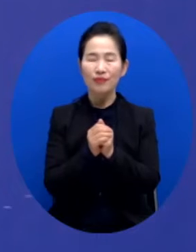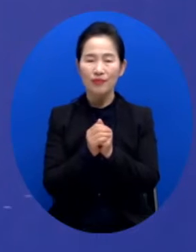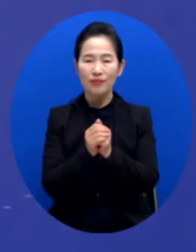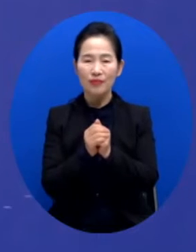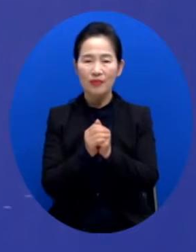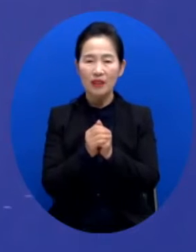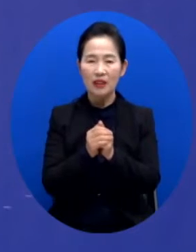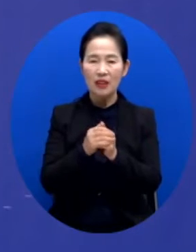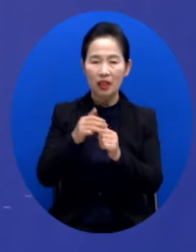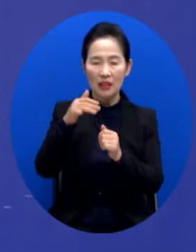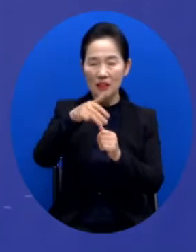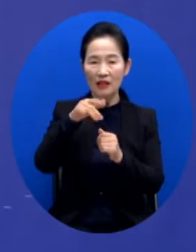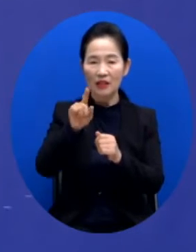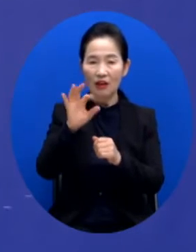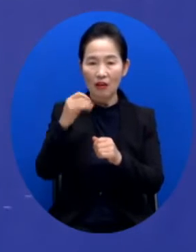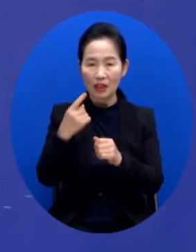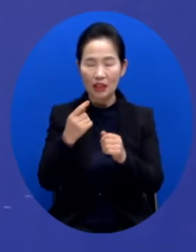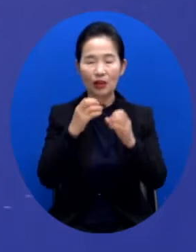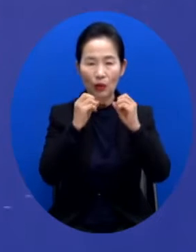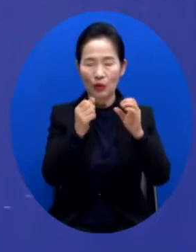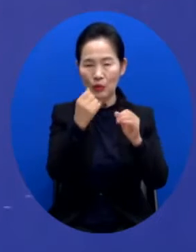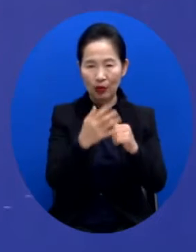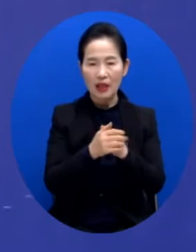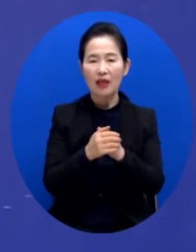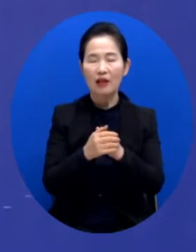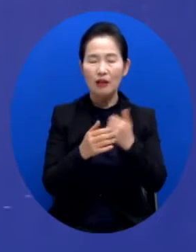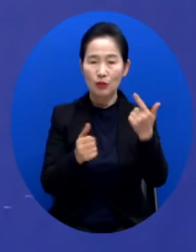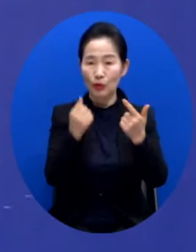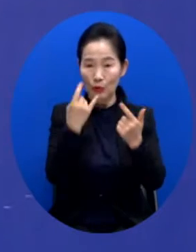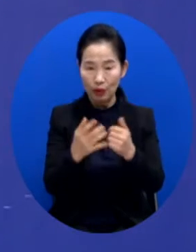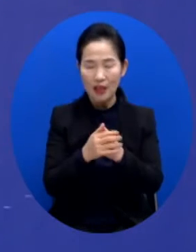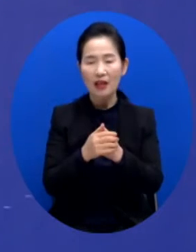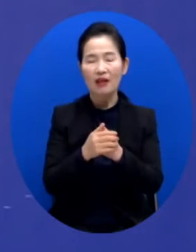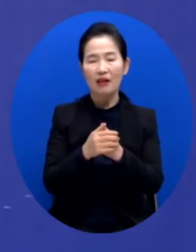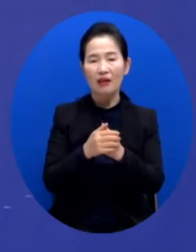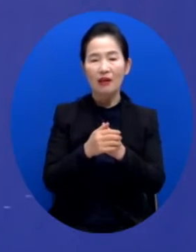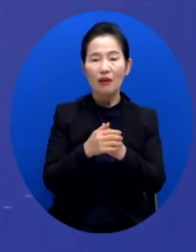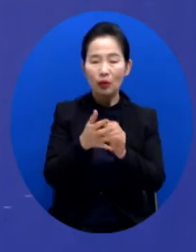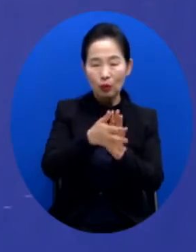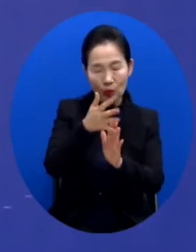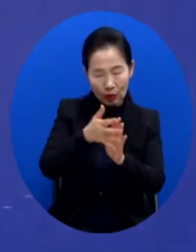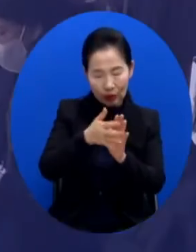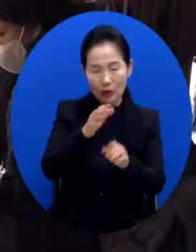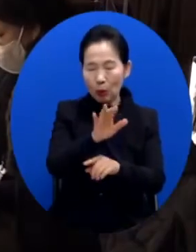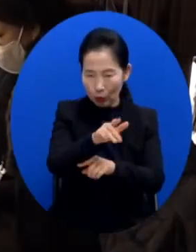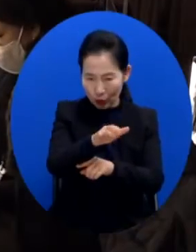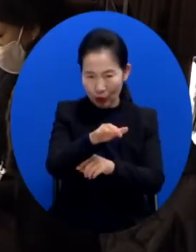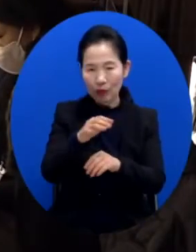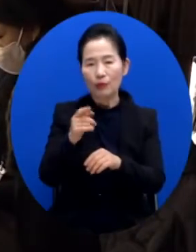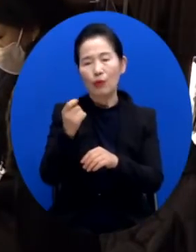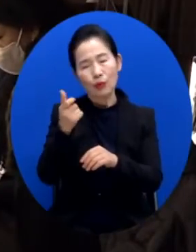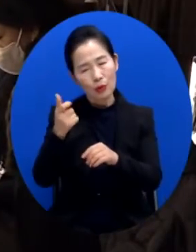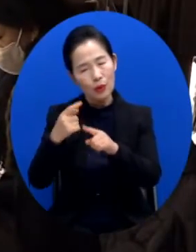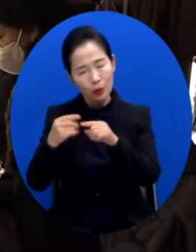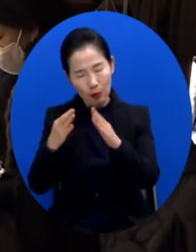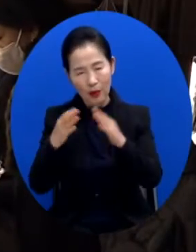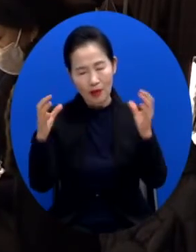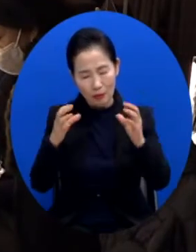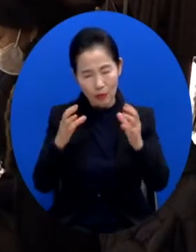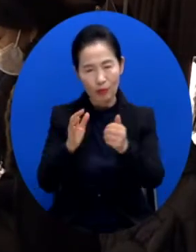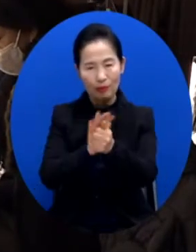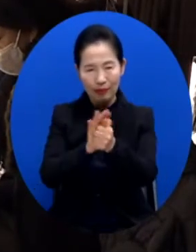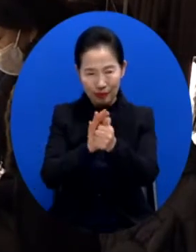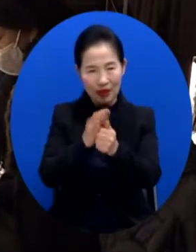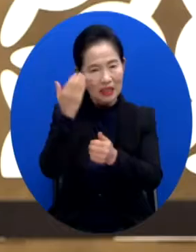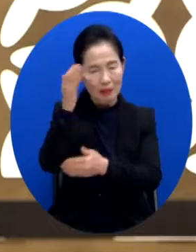처음엔 선교 배가 6회 농어촌 도시 소형 교회 목회자 세미나를 열었습니다 설교를 전한